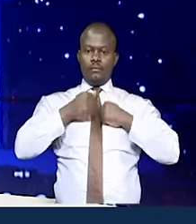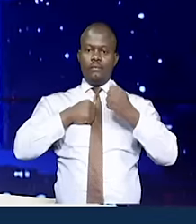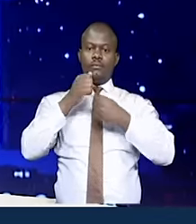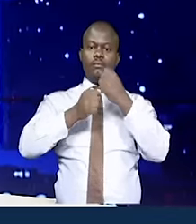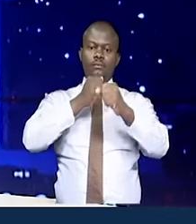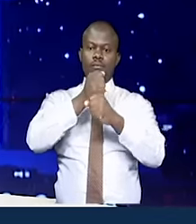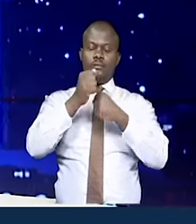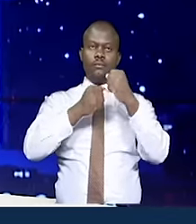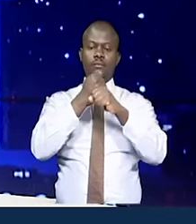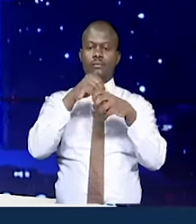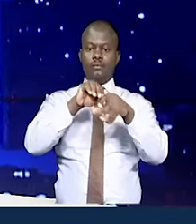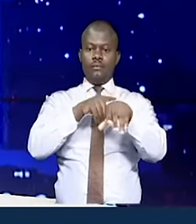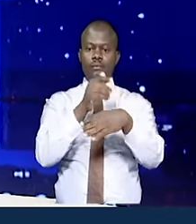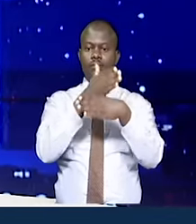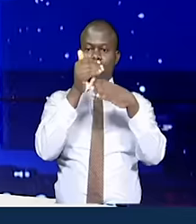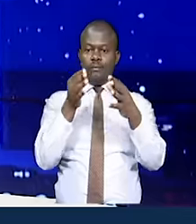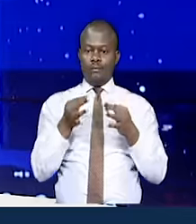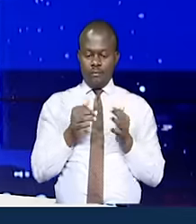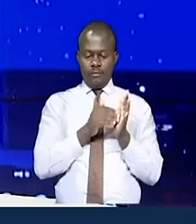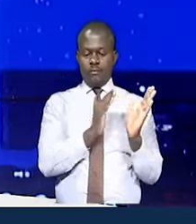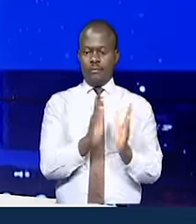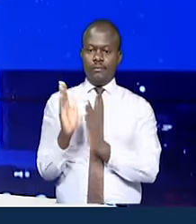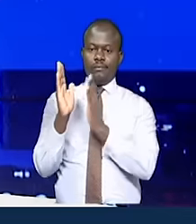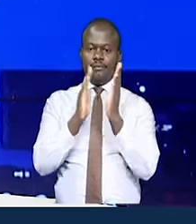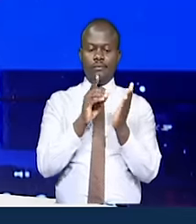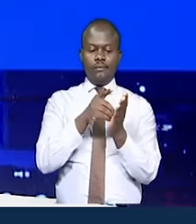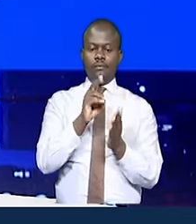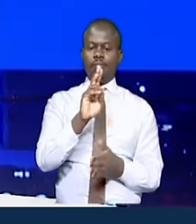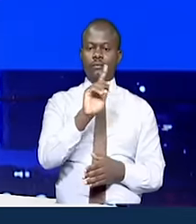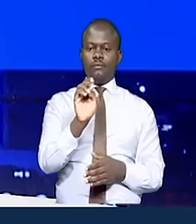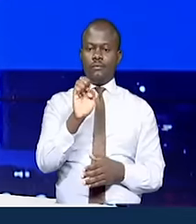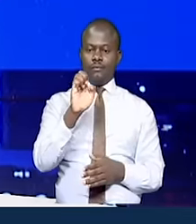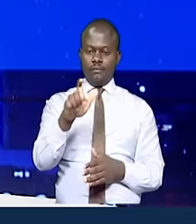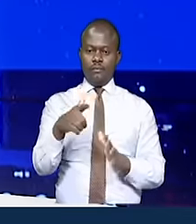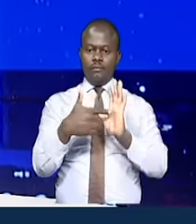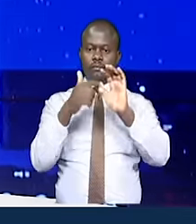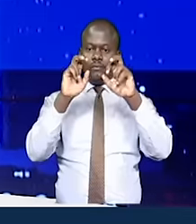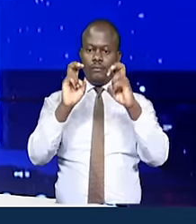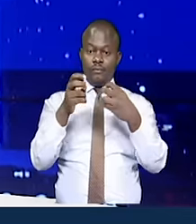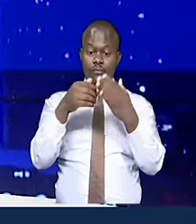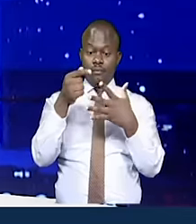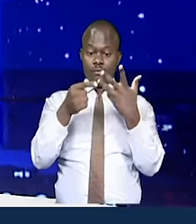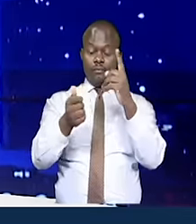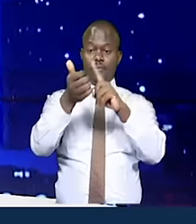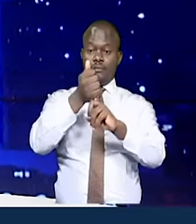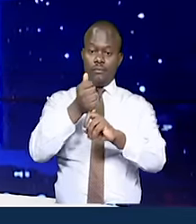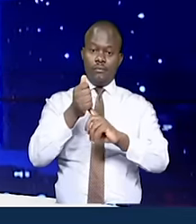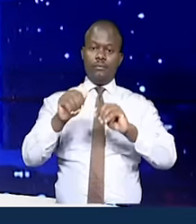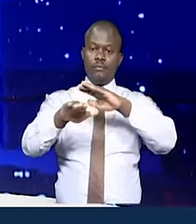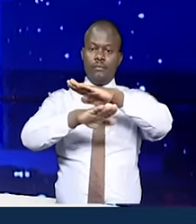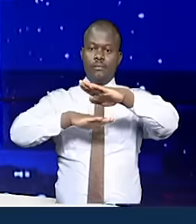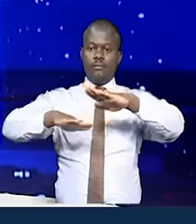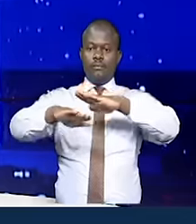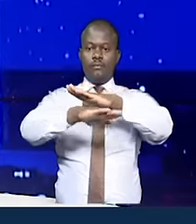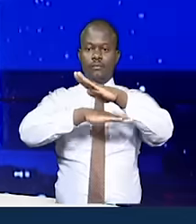mwaka. Ni mu gihe kandi Minisitiri w'Imari n'Igenamigambi Dr. Uziyeri Ndagijimana ashimangira ko ibigerwaho bishingiye